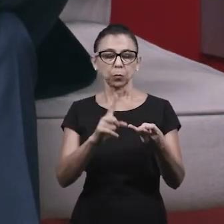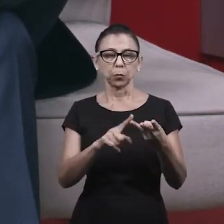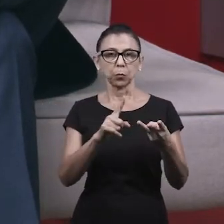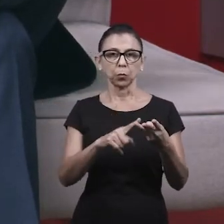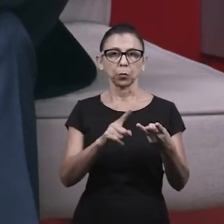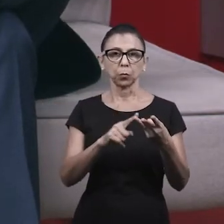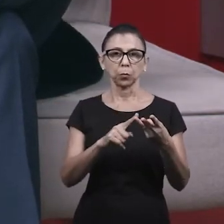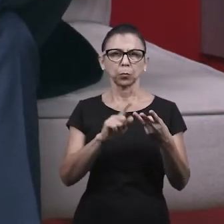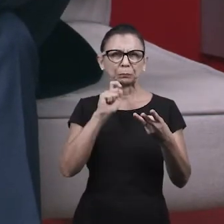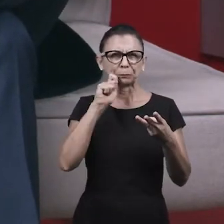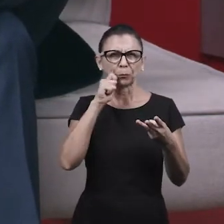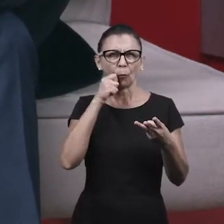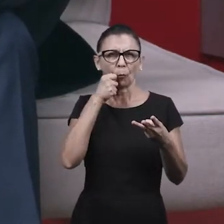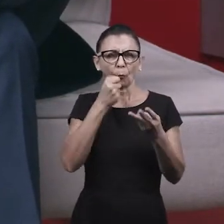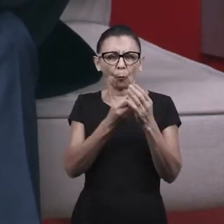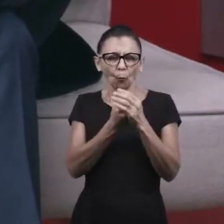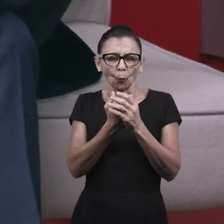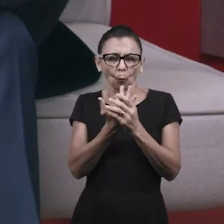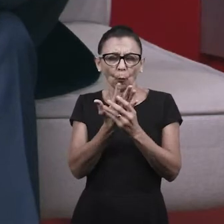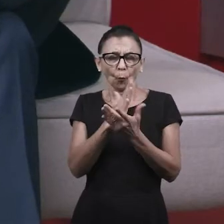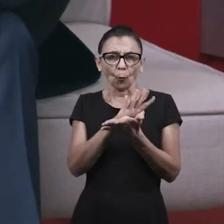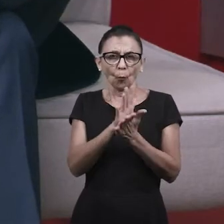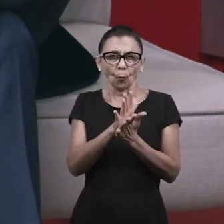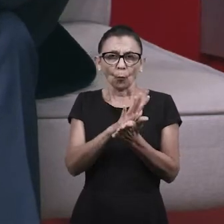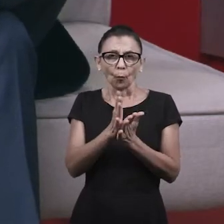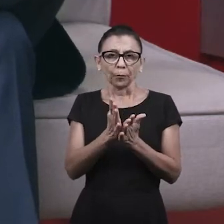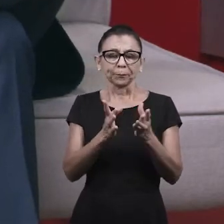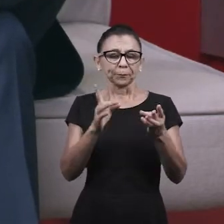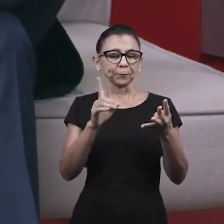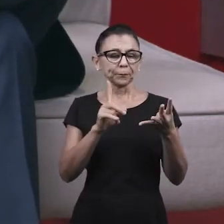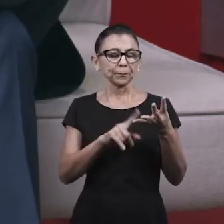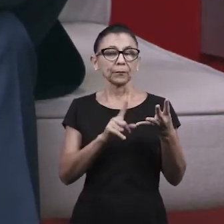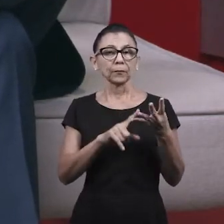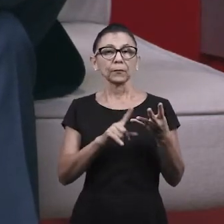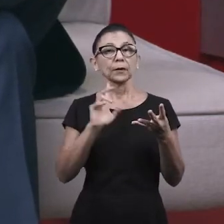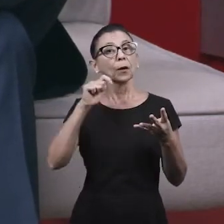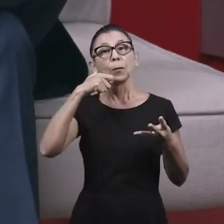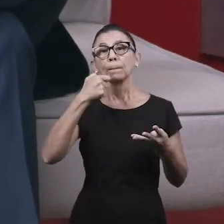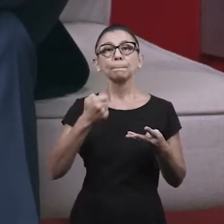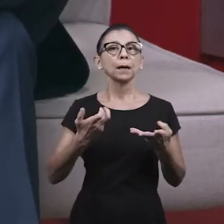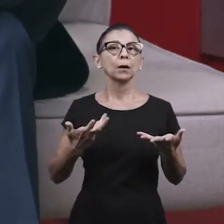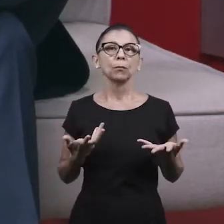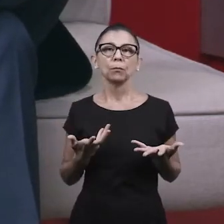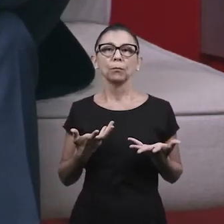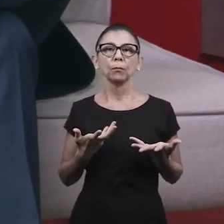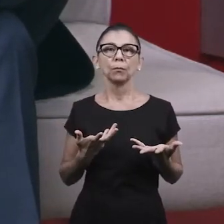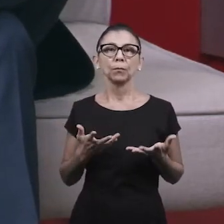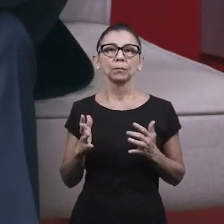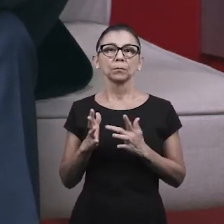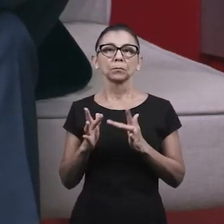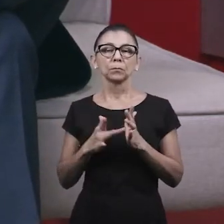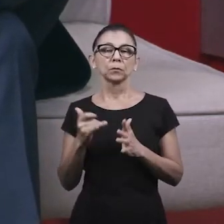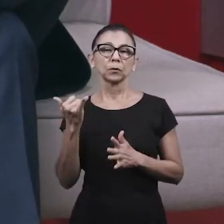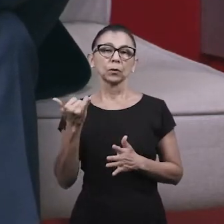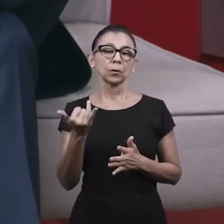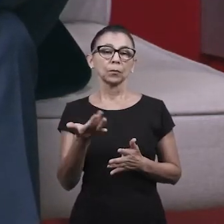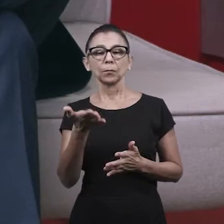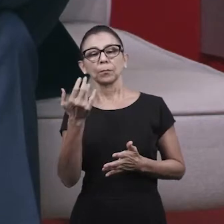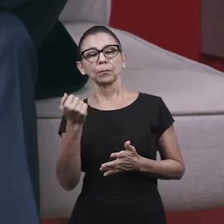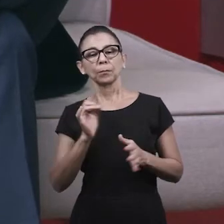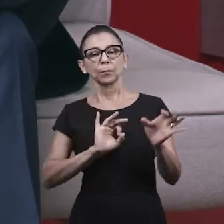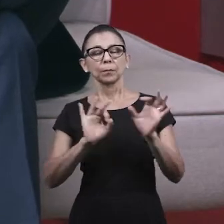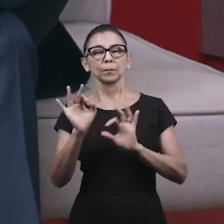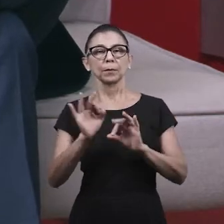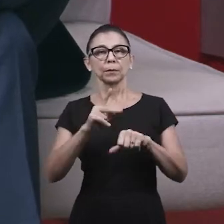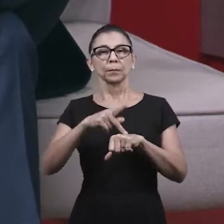l'agneau rôti dans le feu, des herbes amères et le pain.